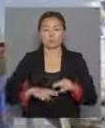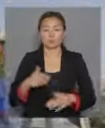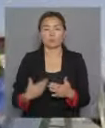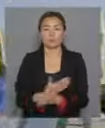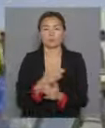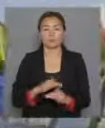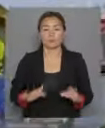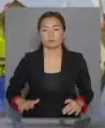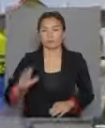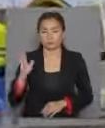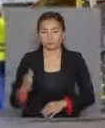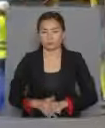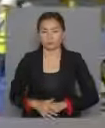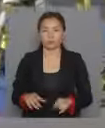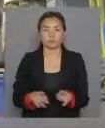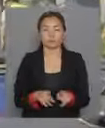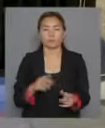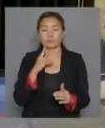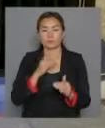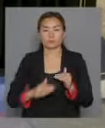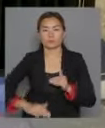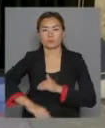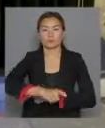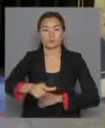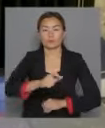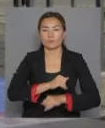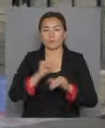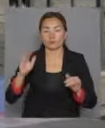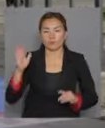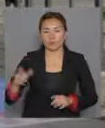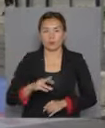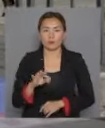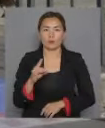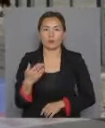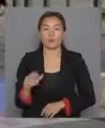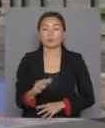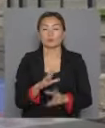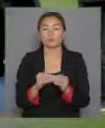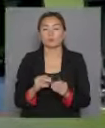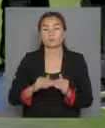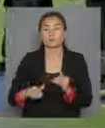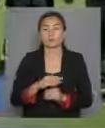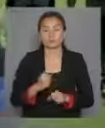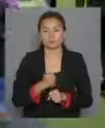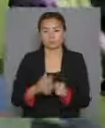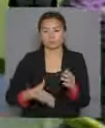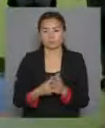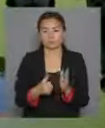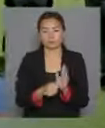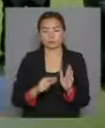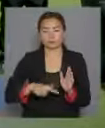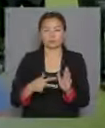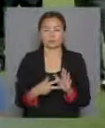новые детские площадки, а также асфальтируются дороги и расширяются парковки. На реконструкцию площадок было выделено